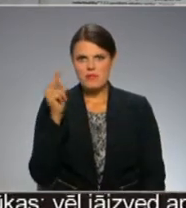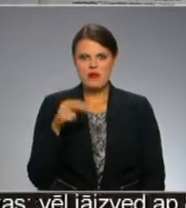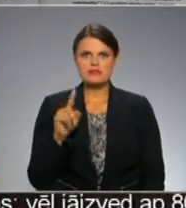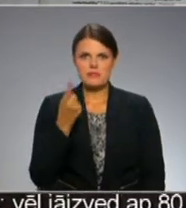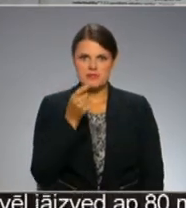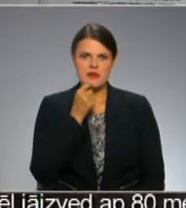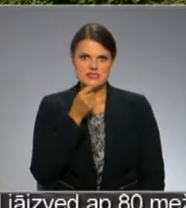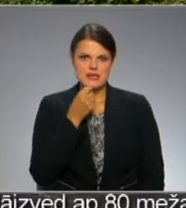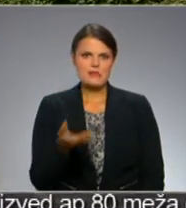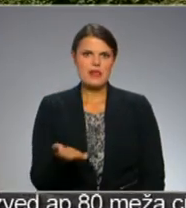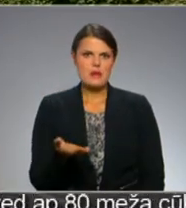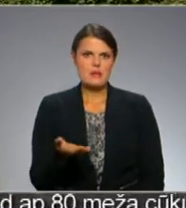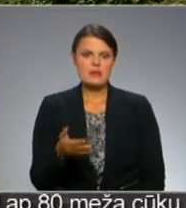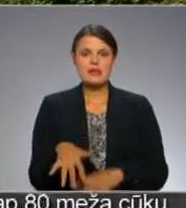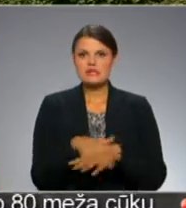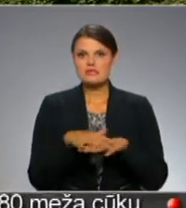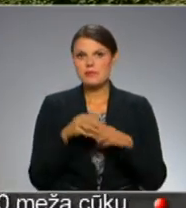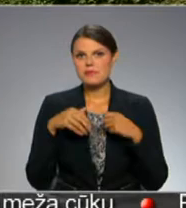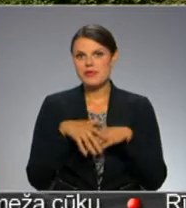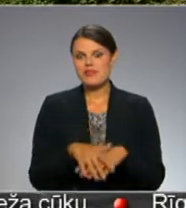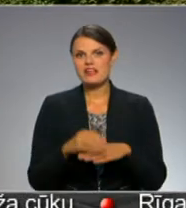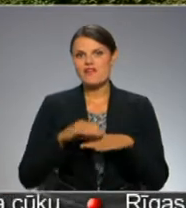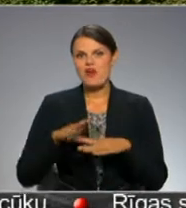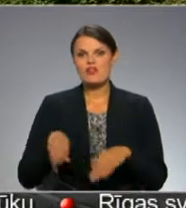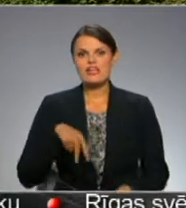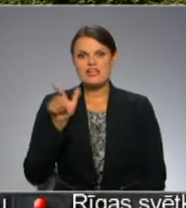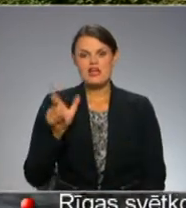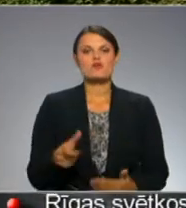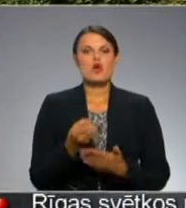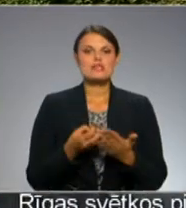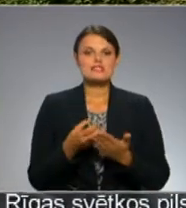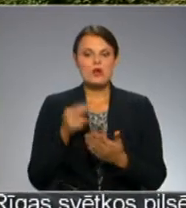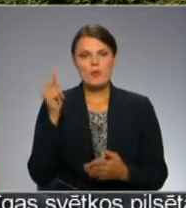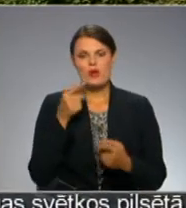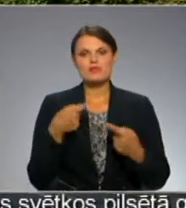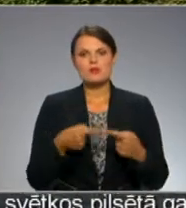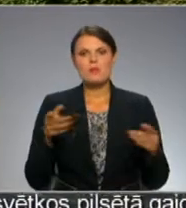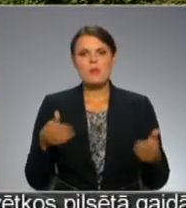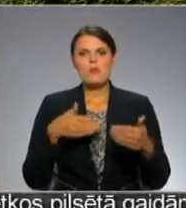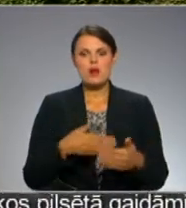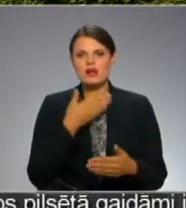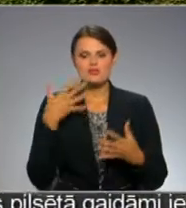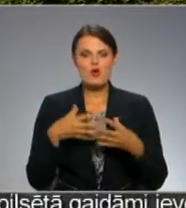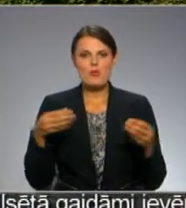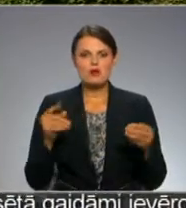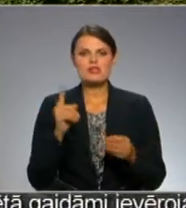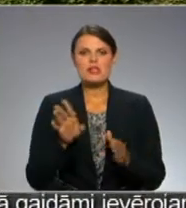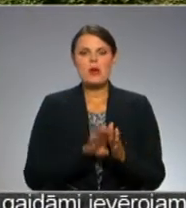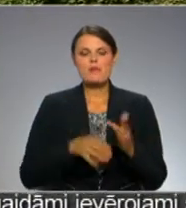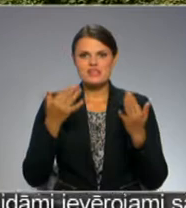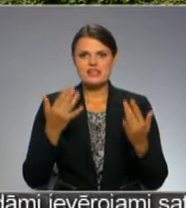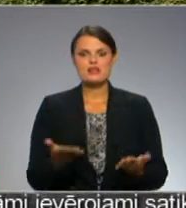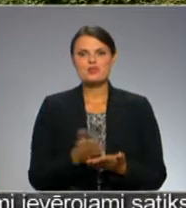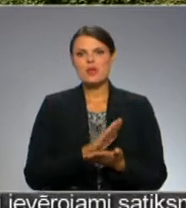ir ar 1. septembri. Sabiedrības integrācijas fonda direktors skaidro, ka mācību pakas neesot pazudušas, vien bez